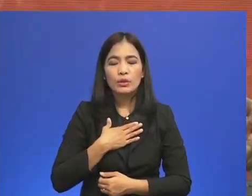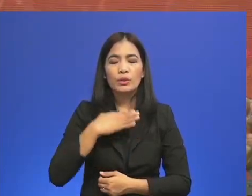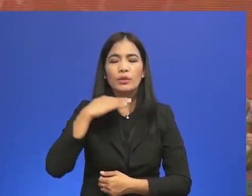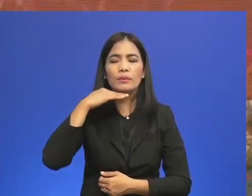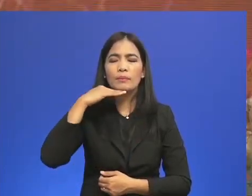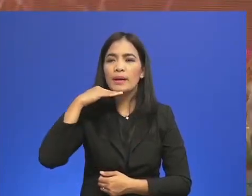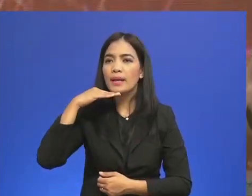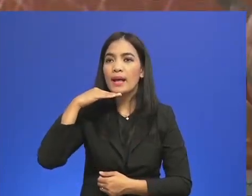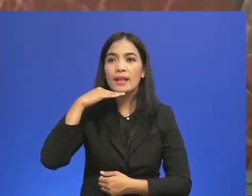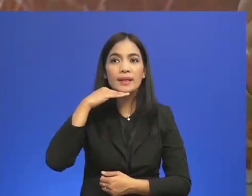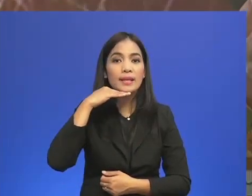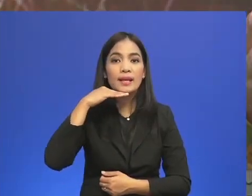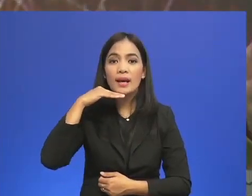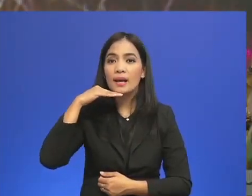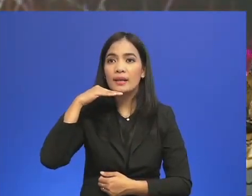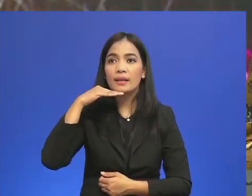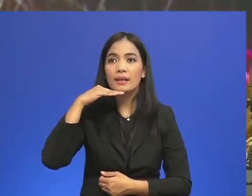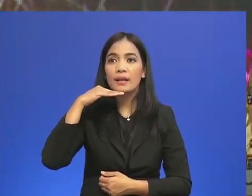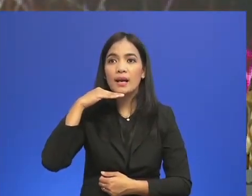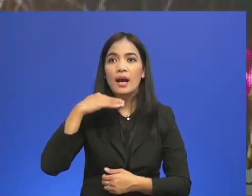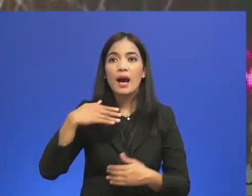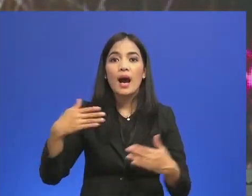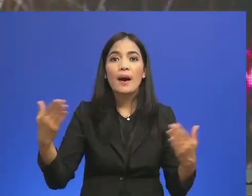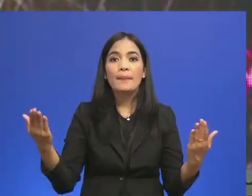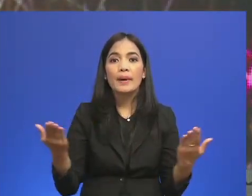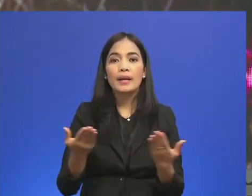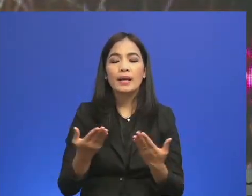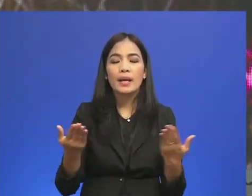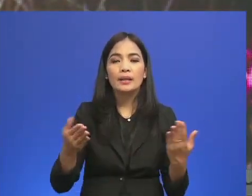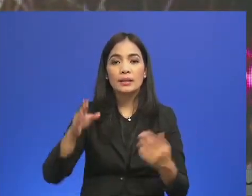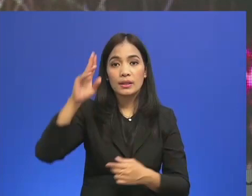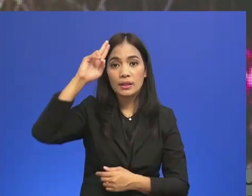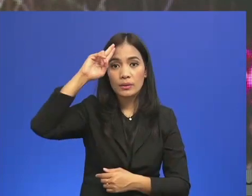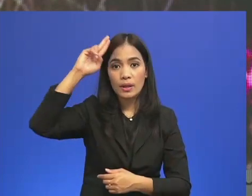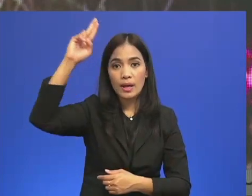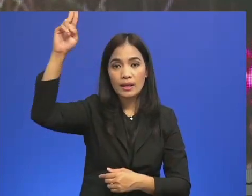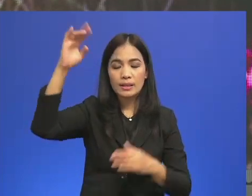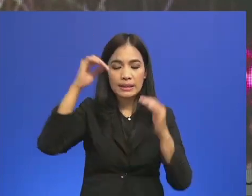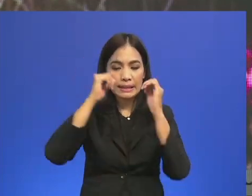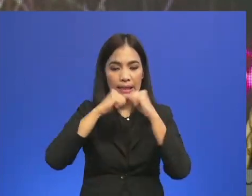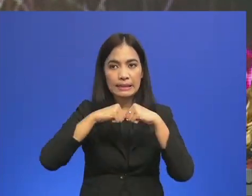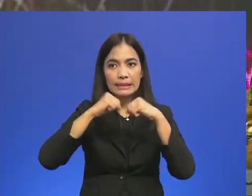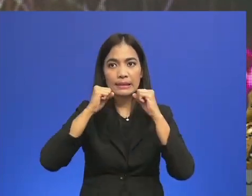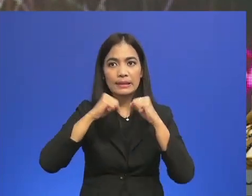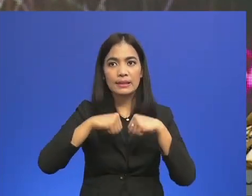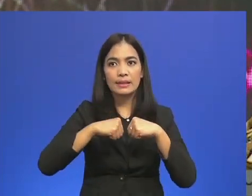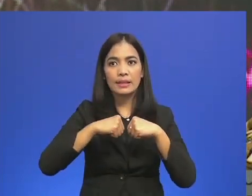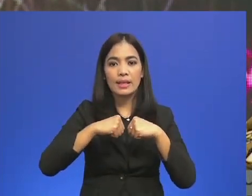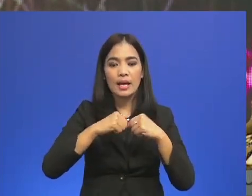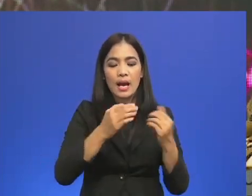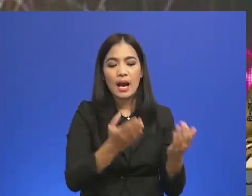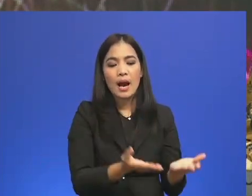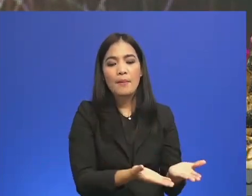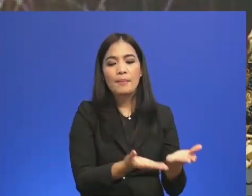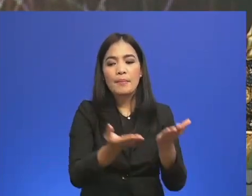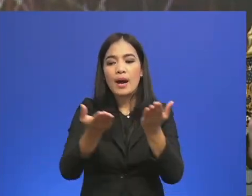Ku menantikan apa yang telah engkau janji,